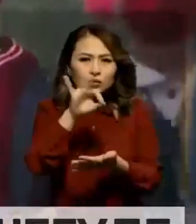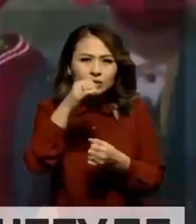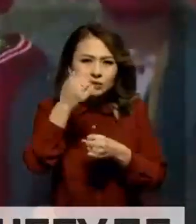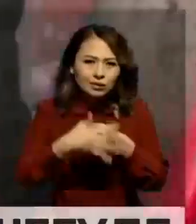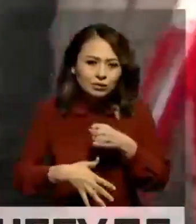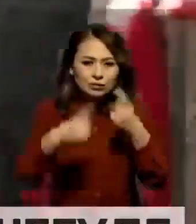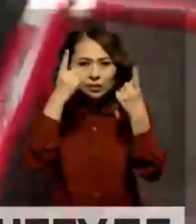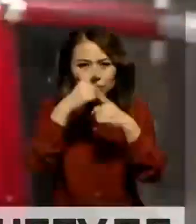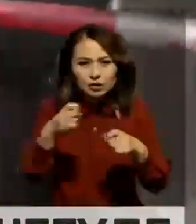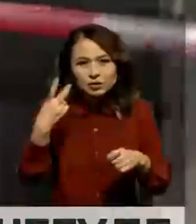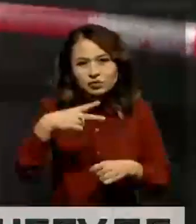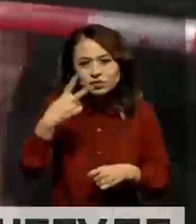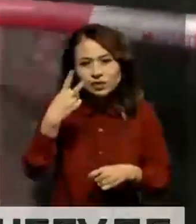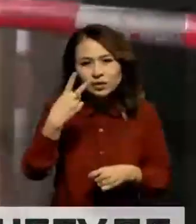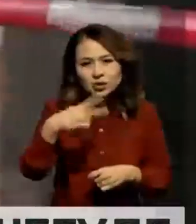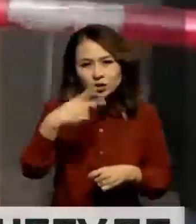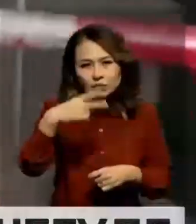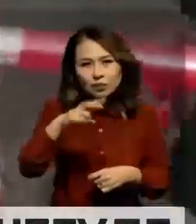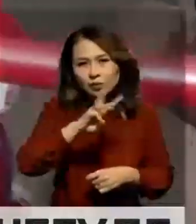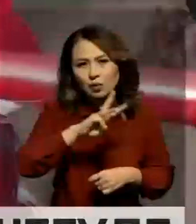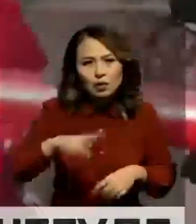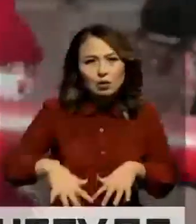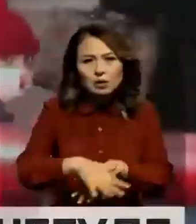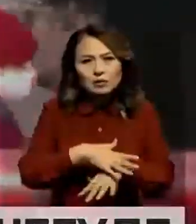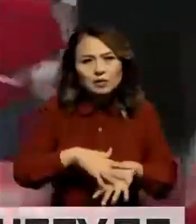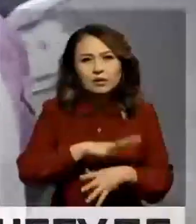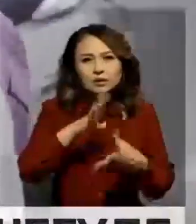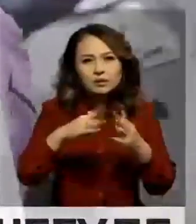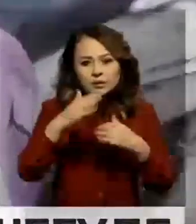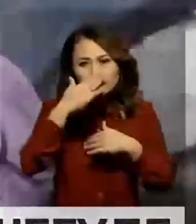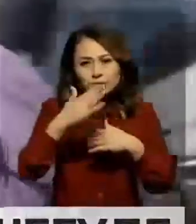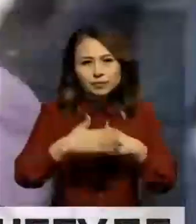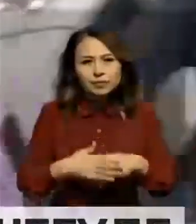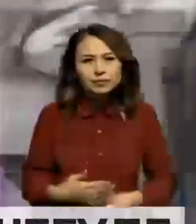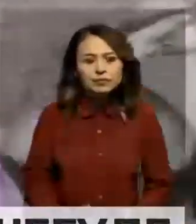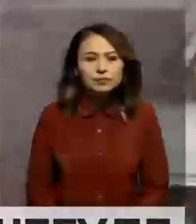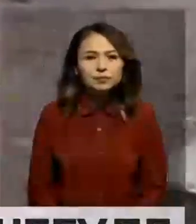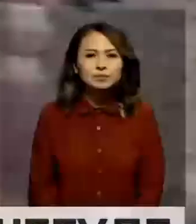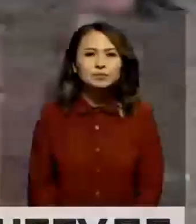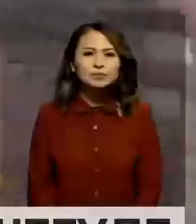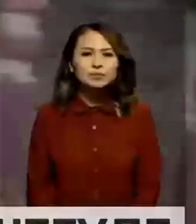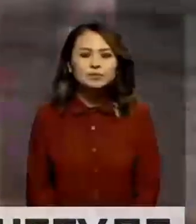мәліметі бойынша 200 миллион халқы бар Нью-Делидегі ауа сапасы өте нашар.